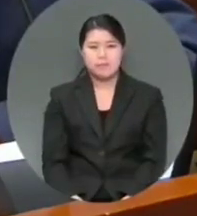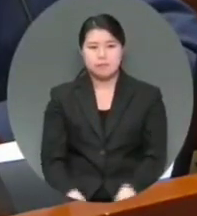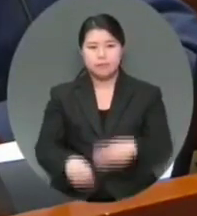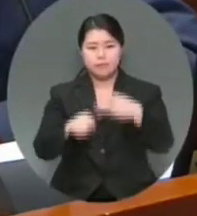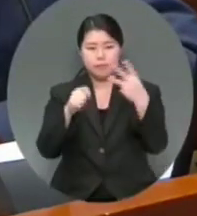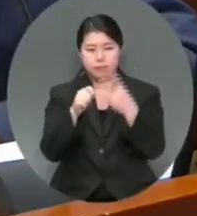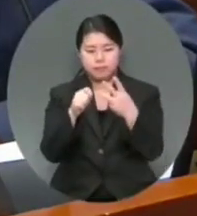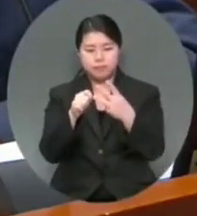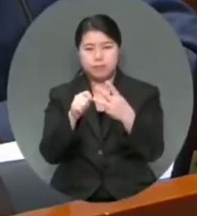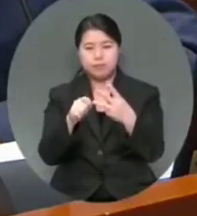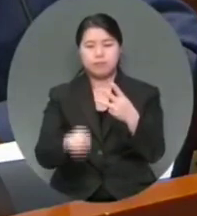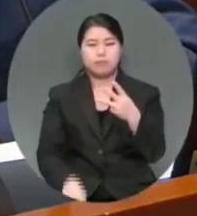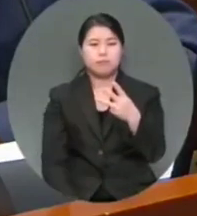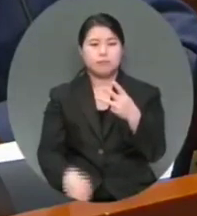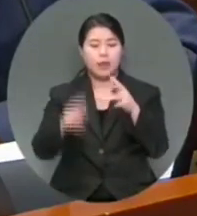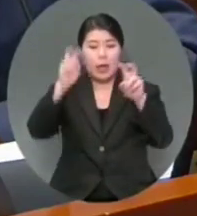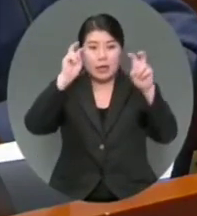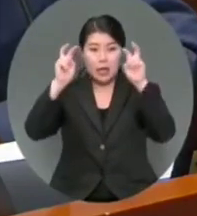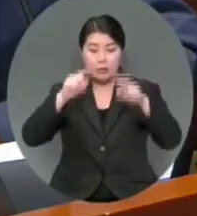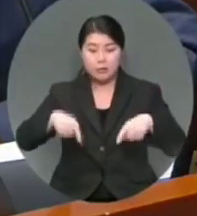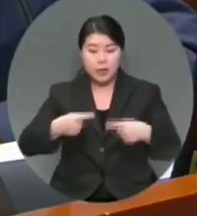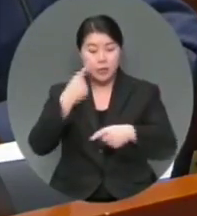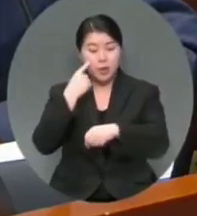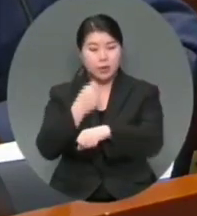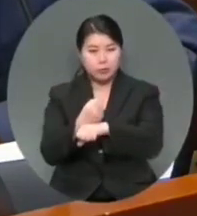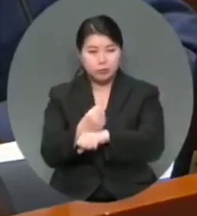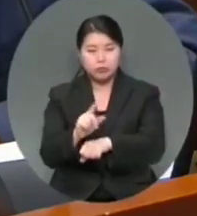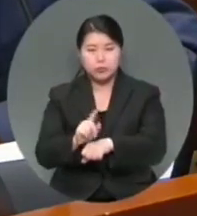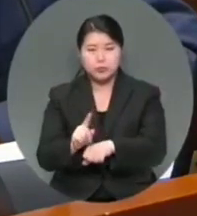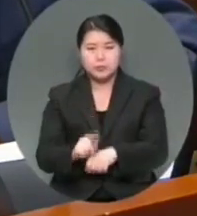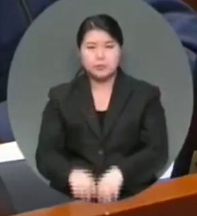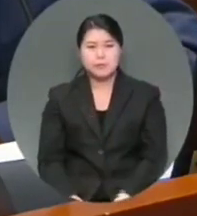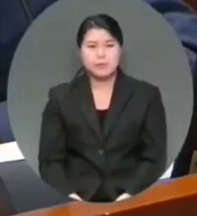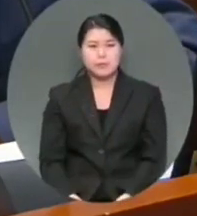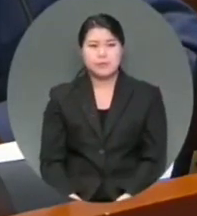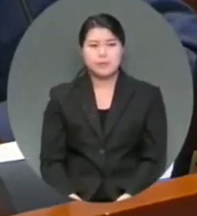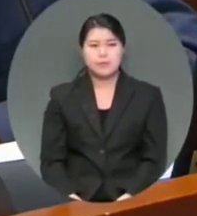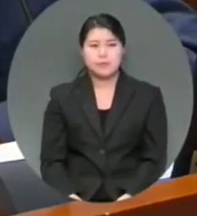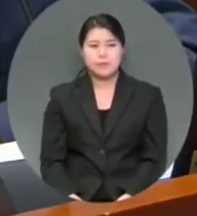세 번째, 기업이 참여하는 R&D 같은 경우에는